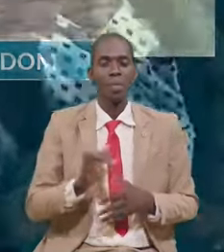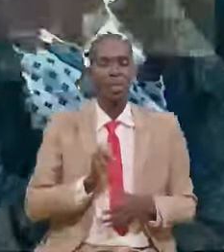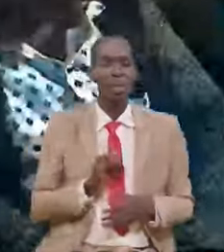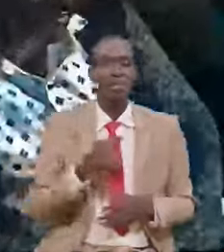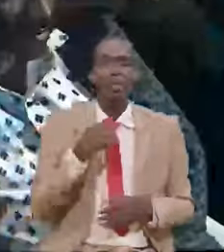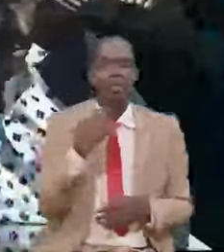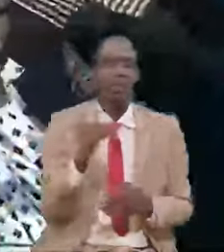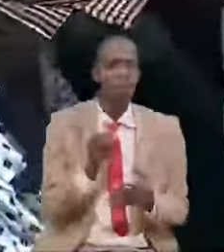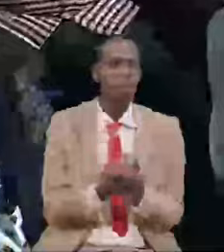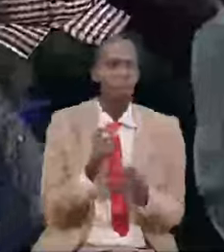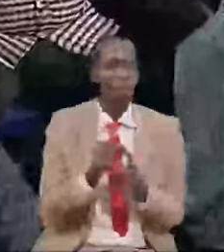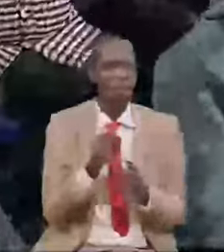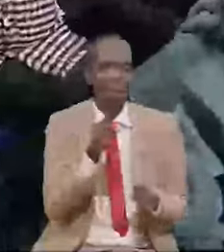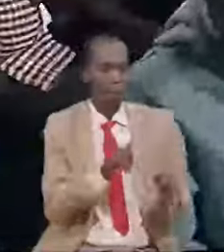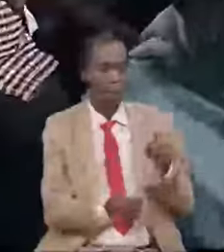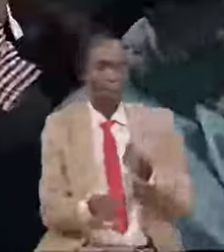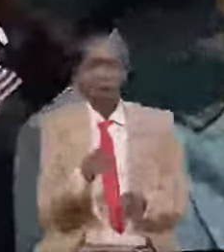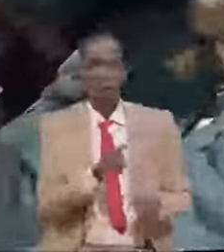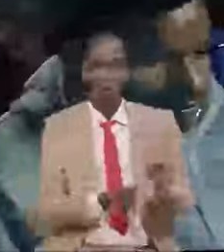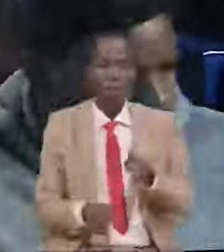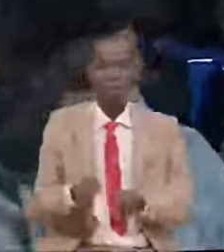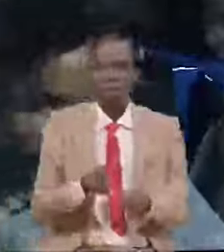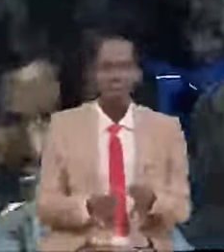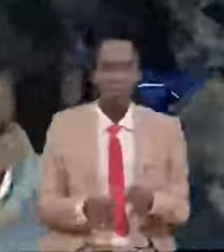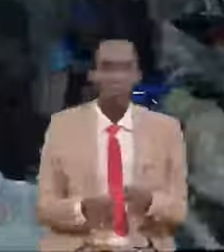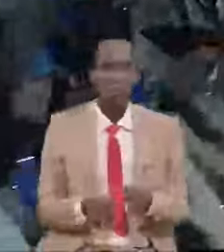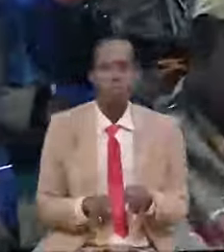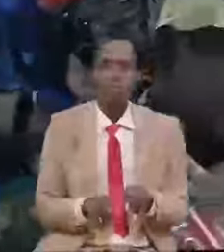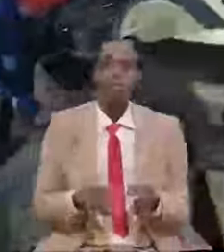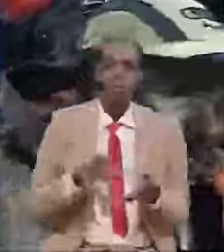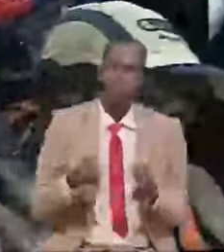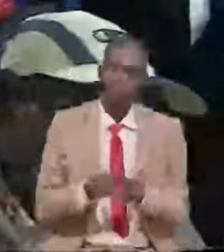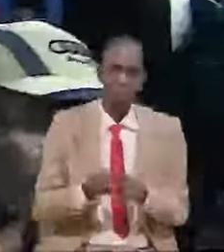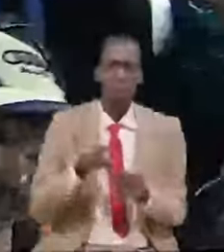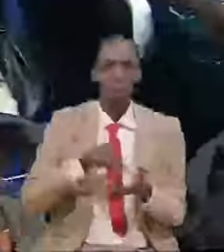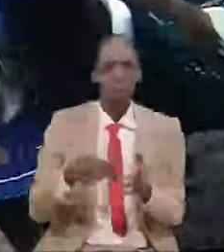Ici, peuple, ce sont ses créatures,